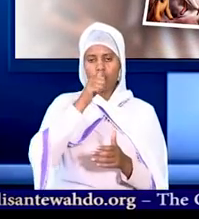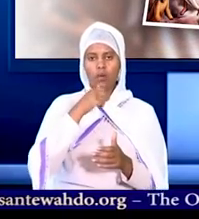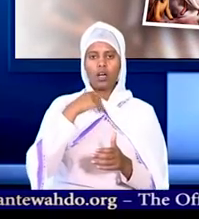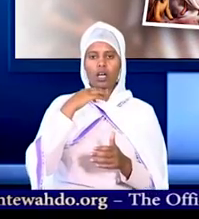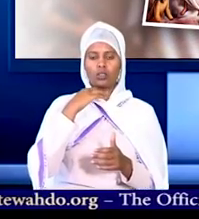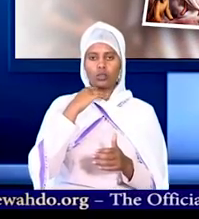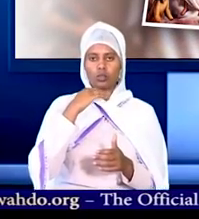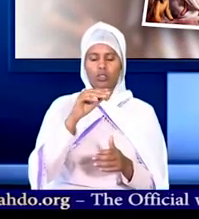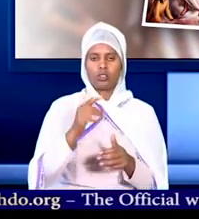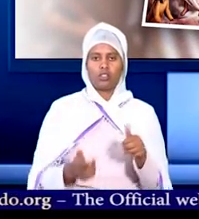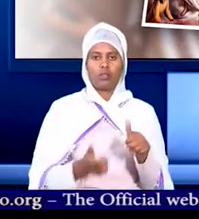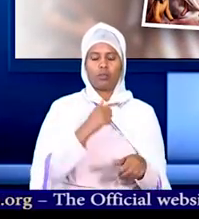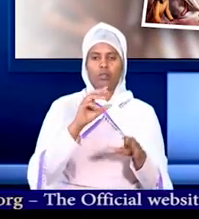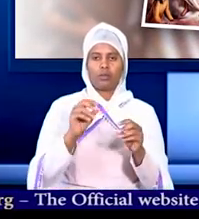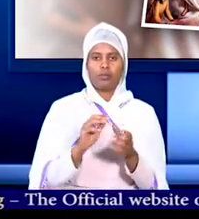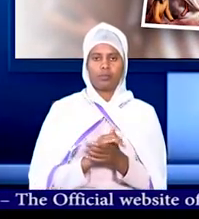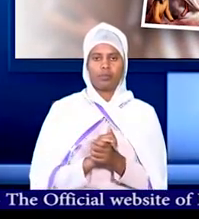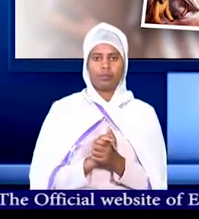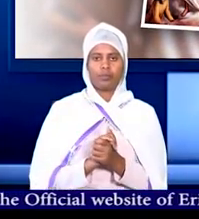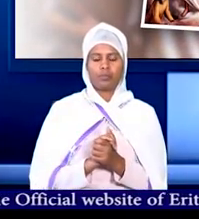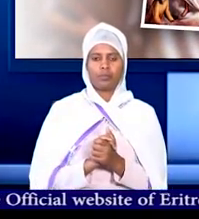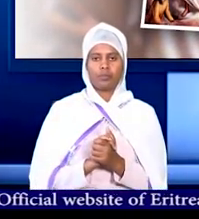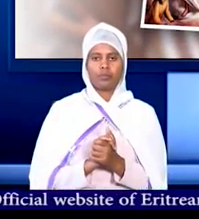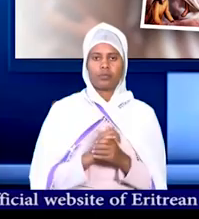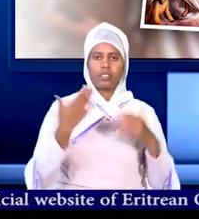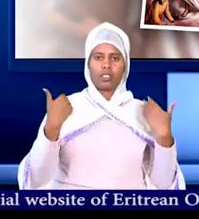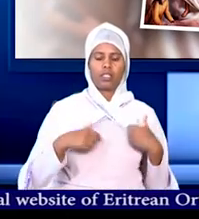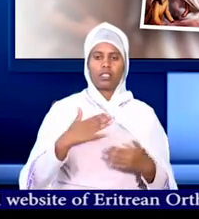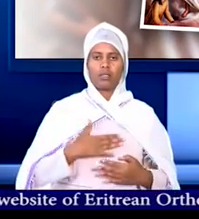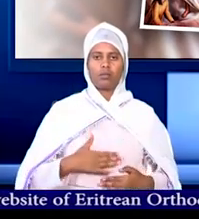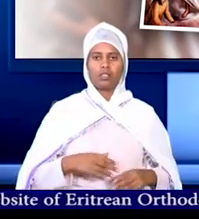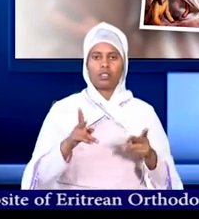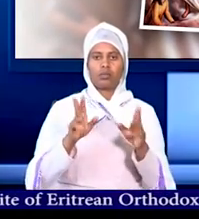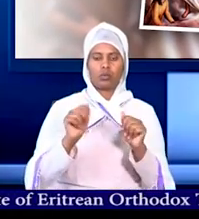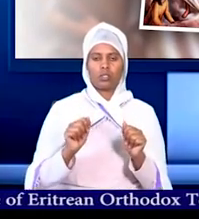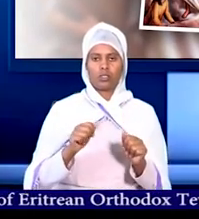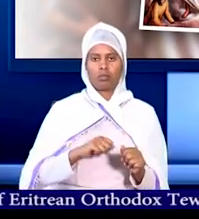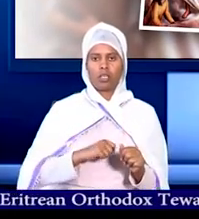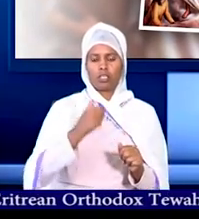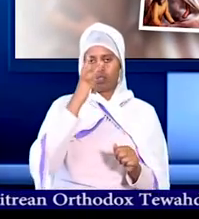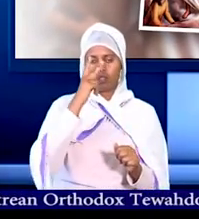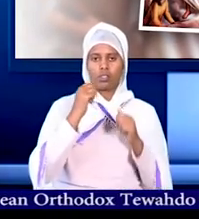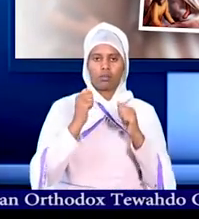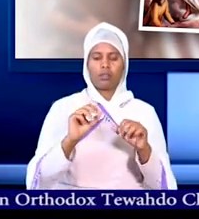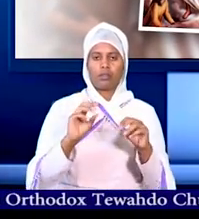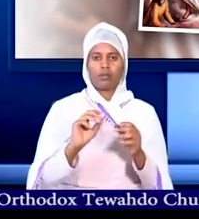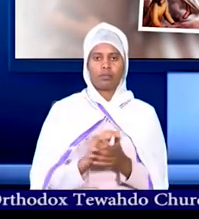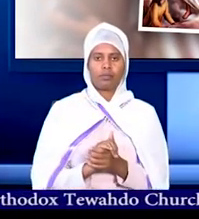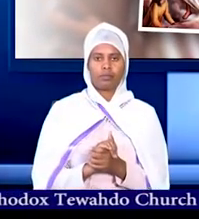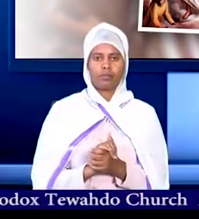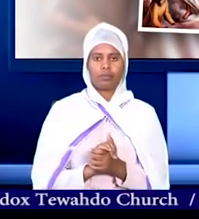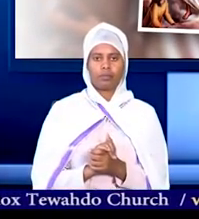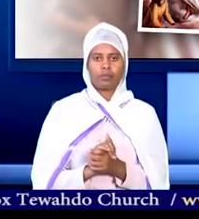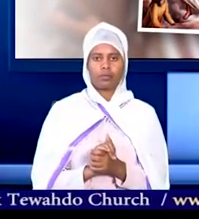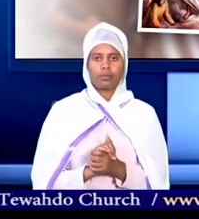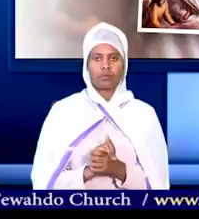ንስሐ አባ ሓሶት ይተባሃለ ሓሶት በዚ ጀመረ። ቀታ ለነፍስኻ ምዃኑ ድማ ንእግሪ መገድና ክንጓዓዝ